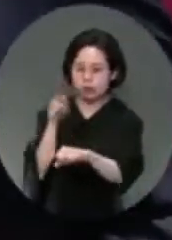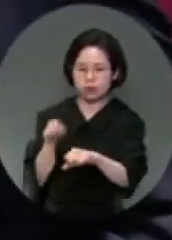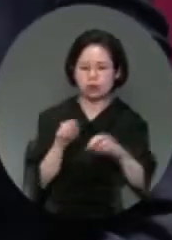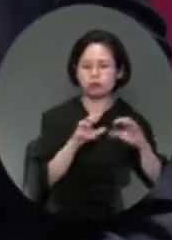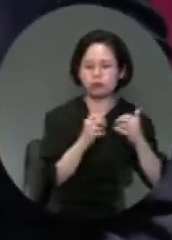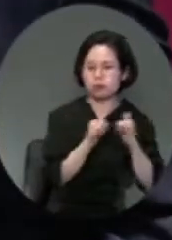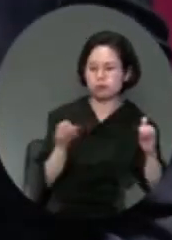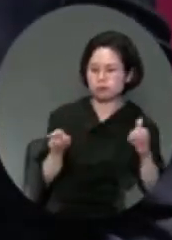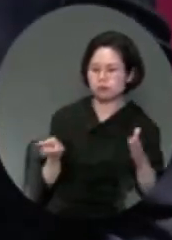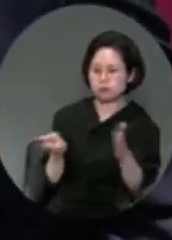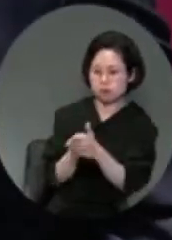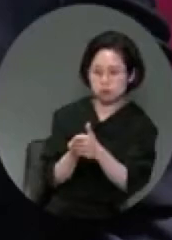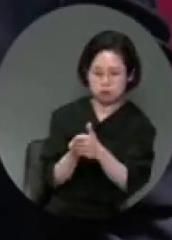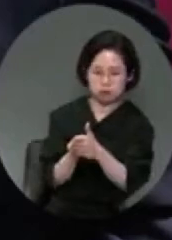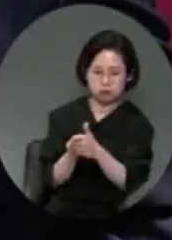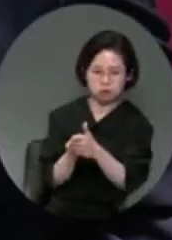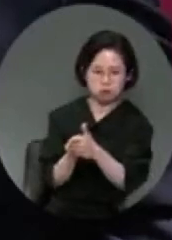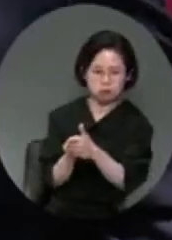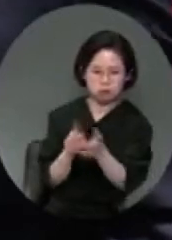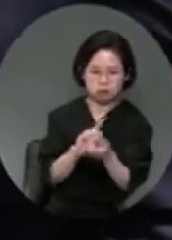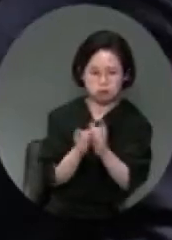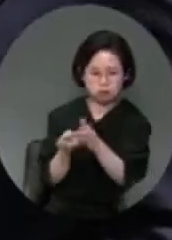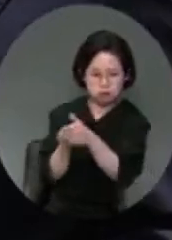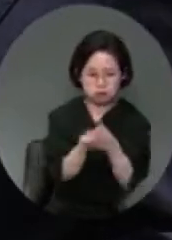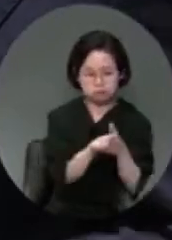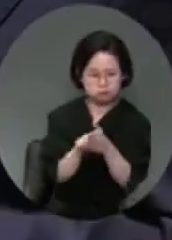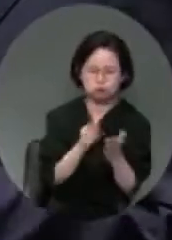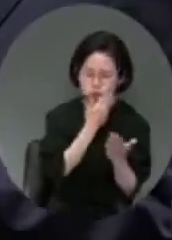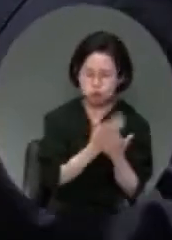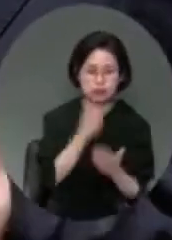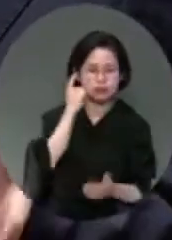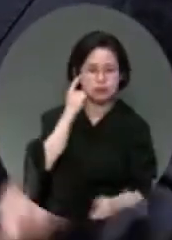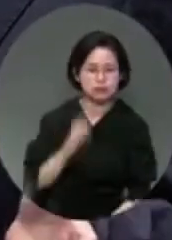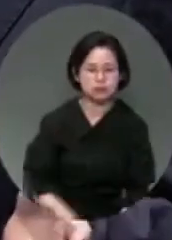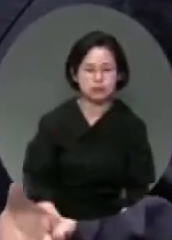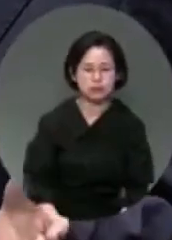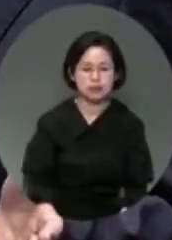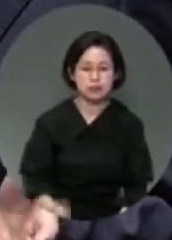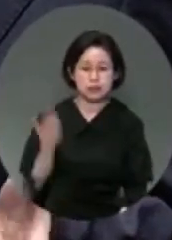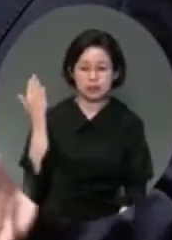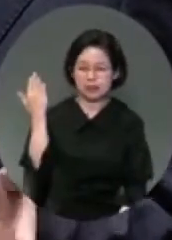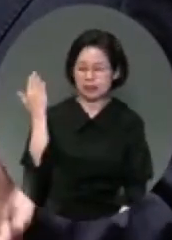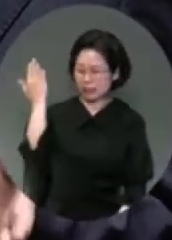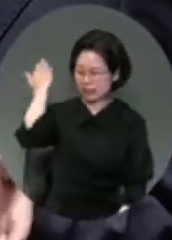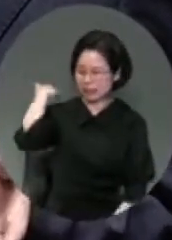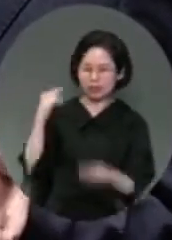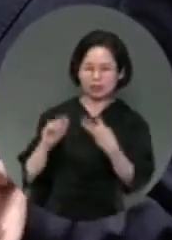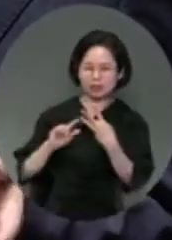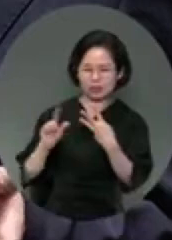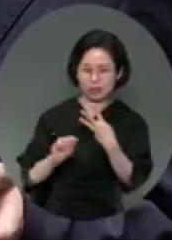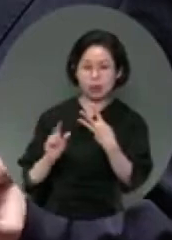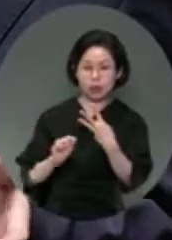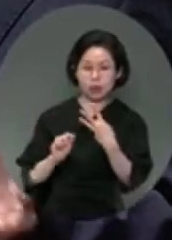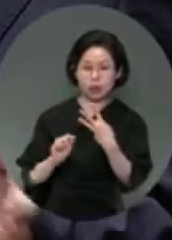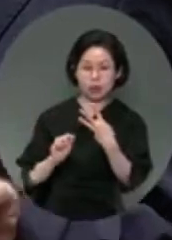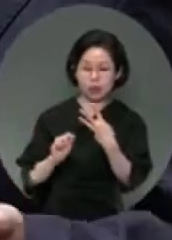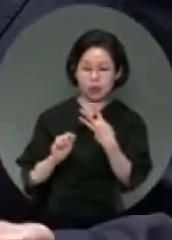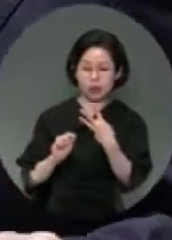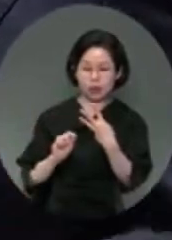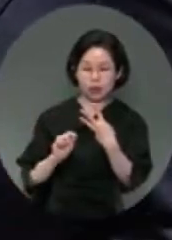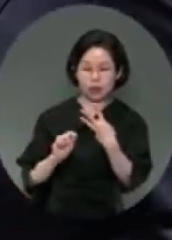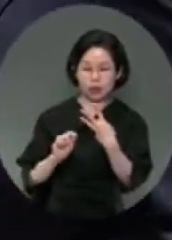부분들이 선거에서 굉장히 중요하다고 저는 생각하거든요. 일부 지난 3월 달이긴 하지만 일부 우리 언론기관의 여론조사 한번